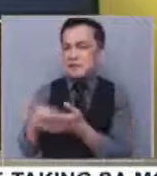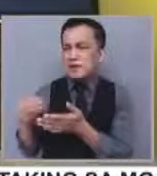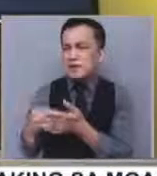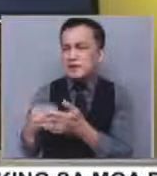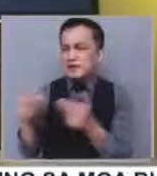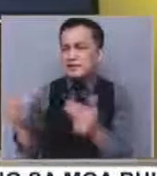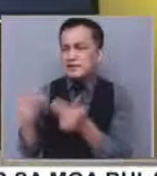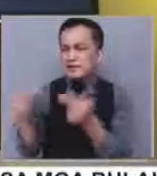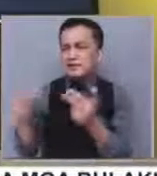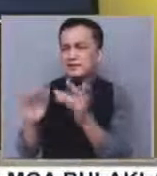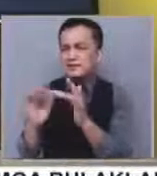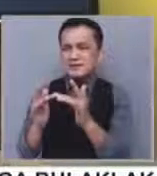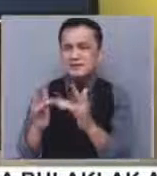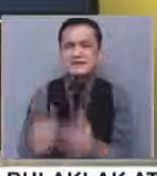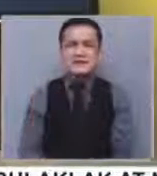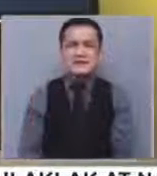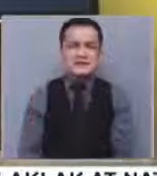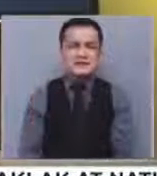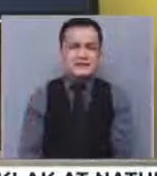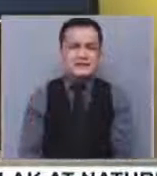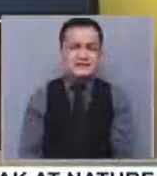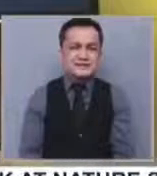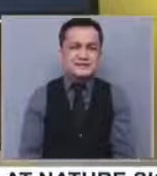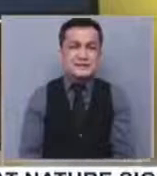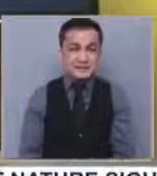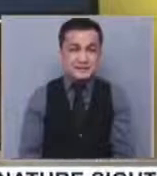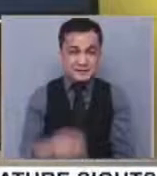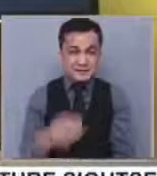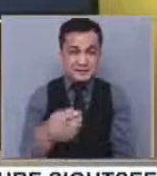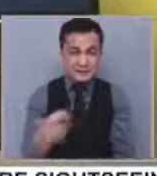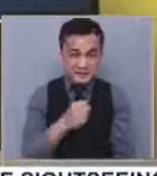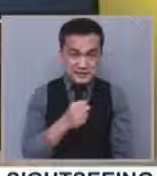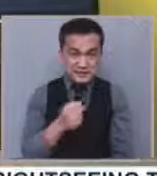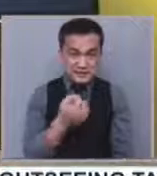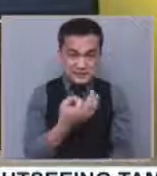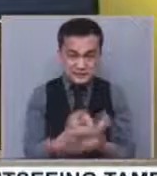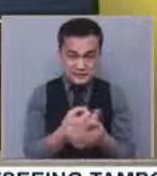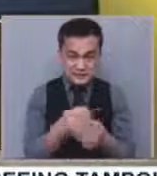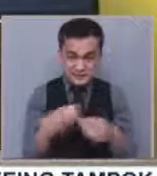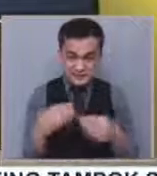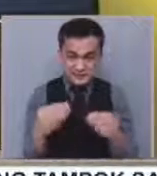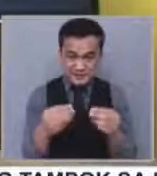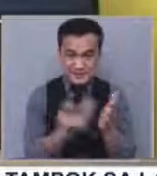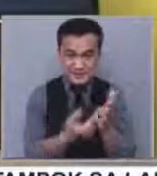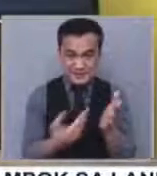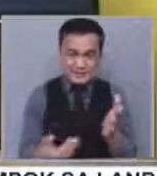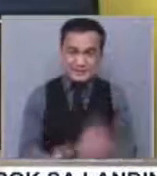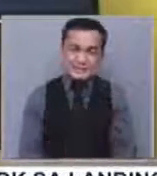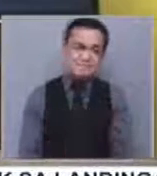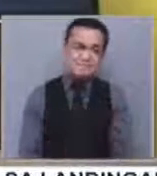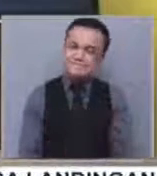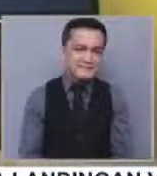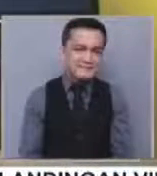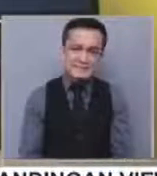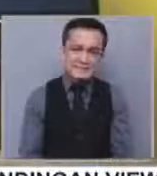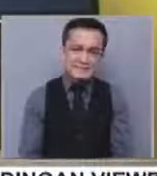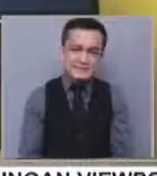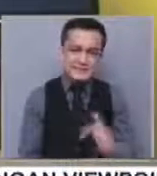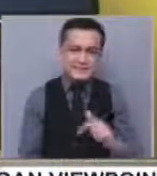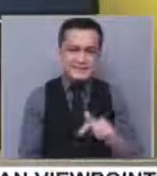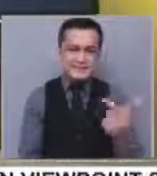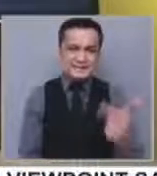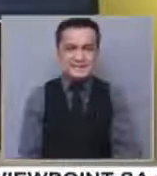na. Ang pera makukuha sakaling may pagbenta ang mga ninakaw na gamit. Si Bernard Hordian sa Italia, Rise and